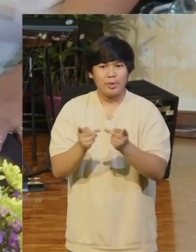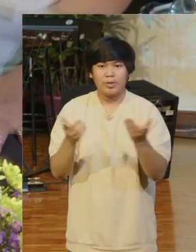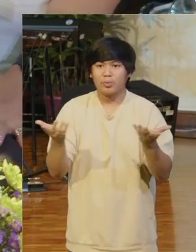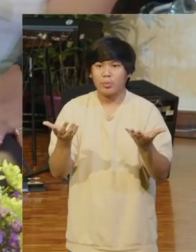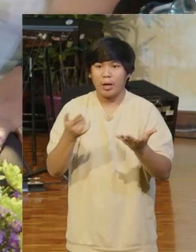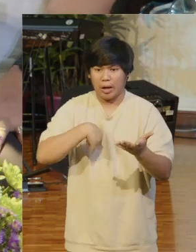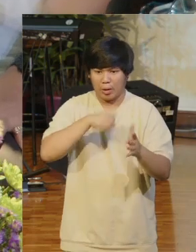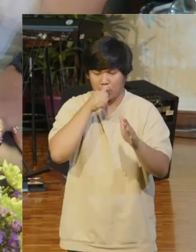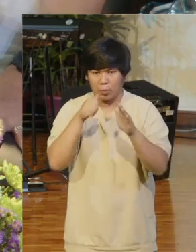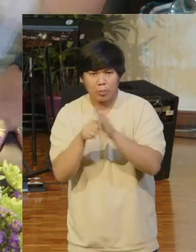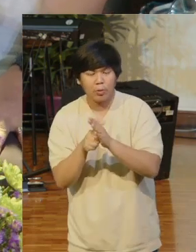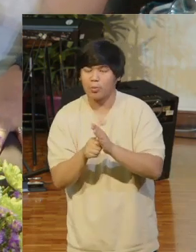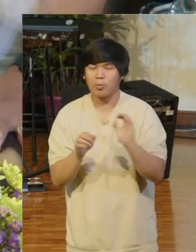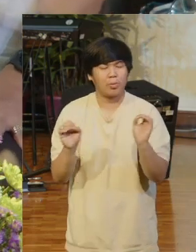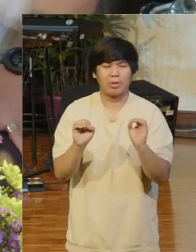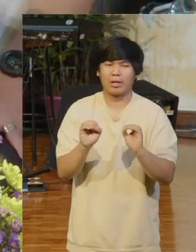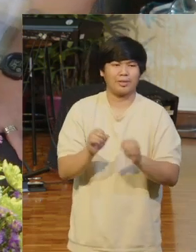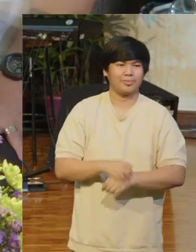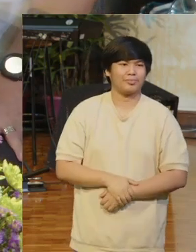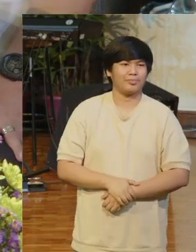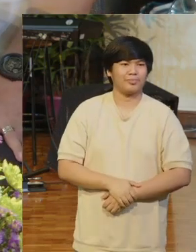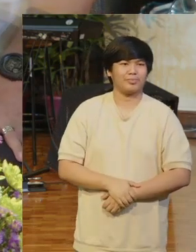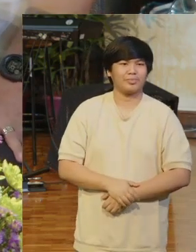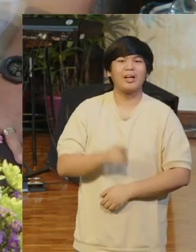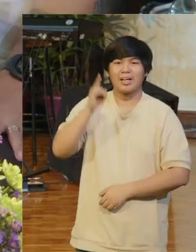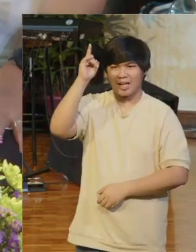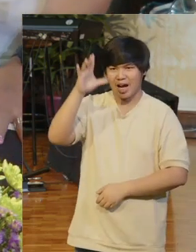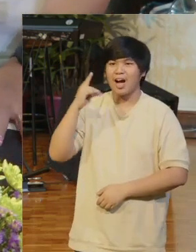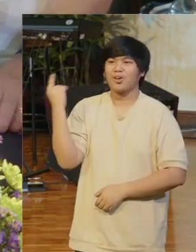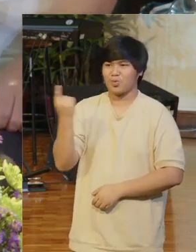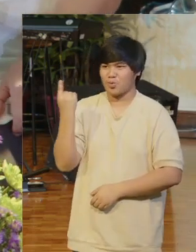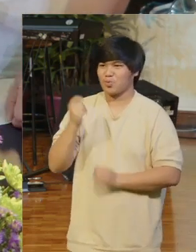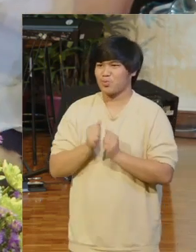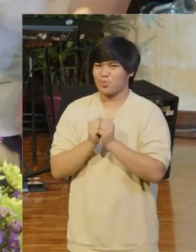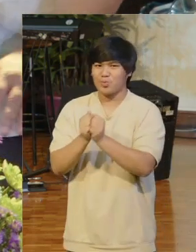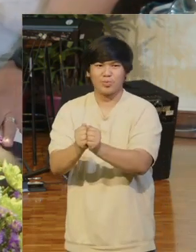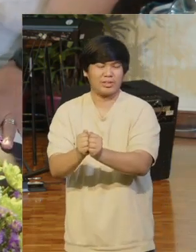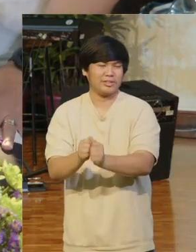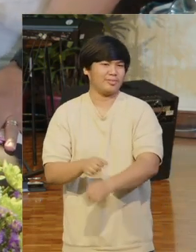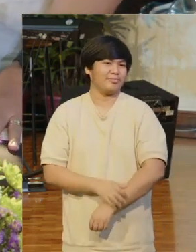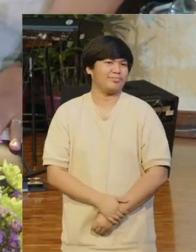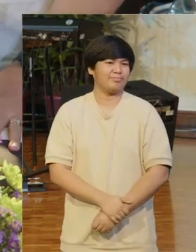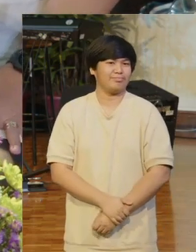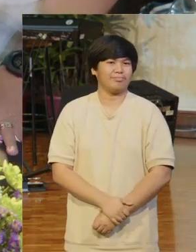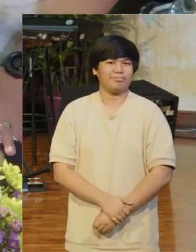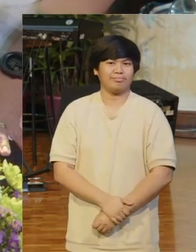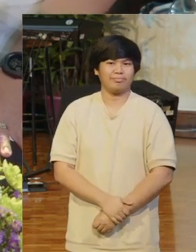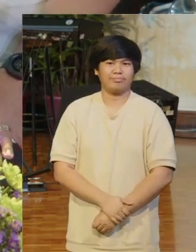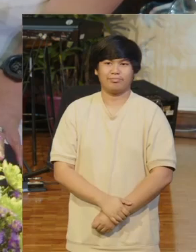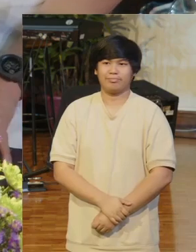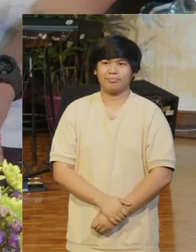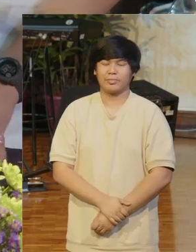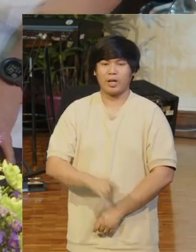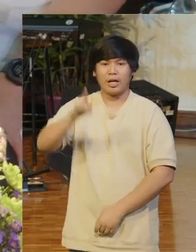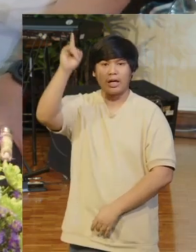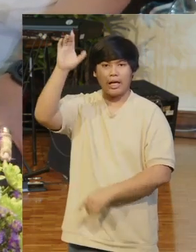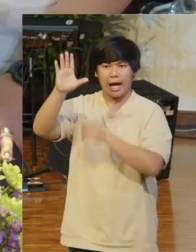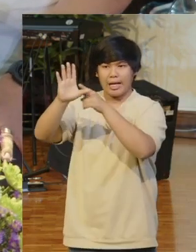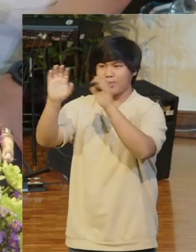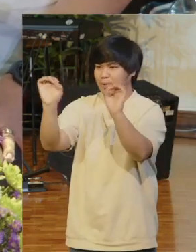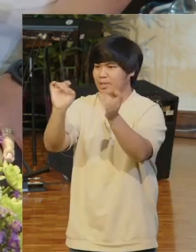saan wala siya. Siya ay sumasa lahat ng lugar. Siya ay hindi